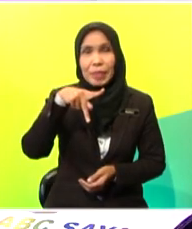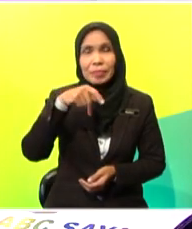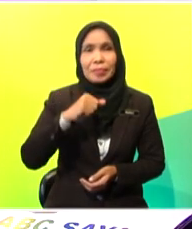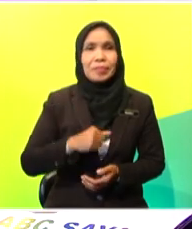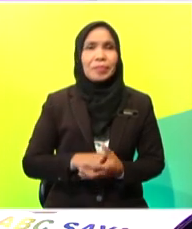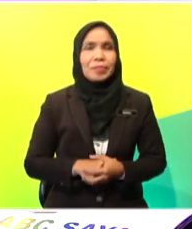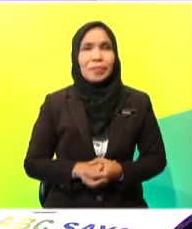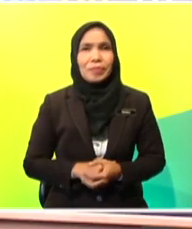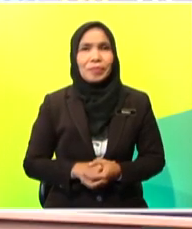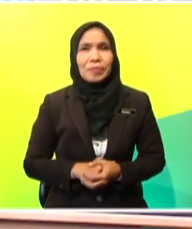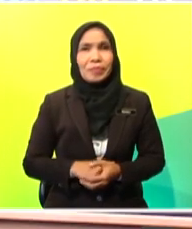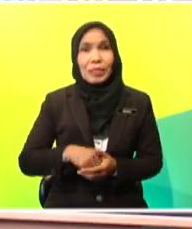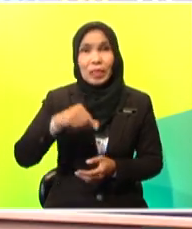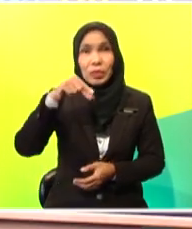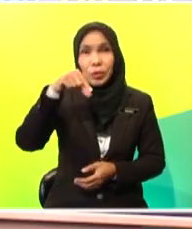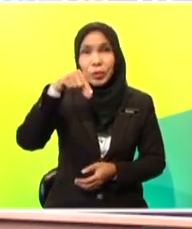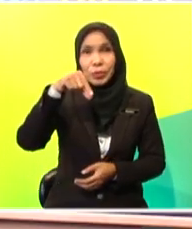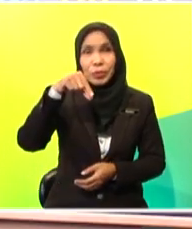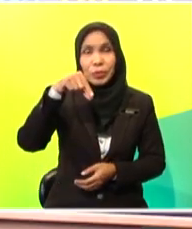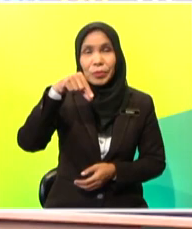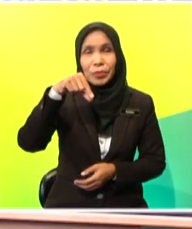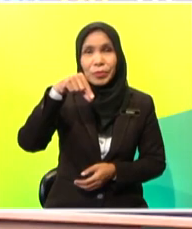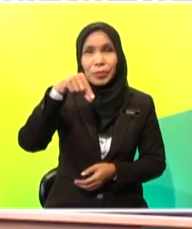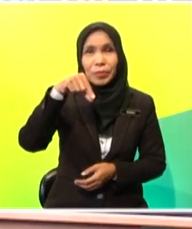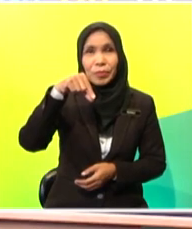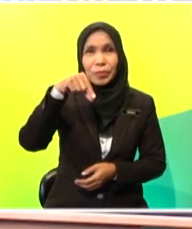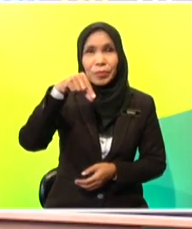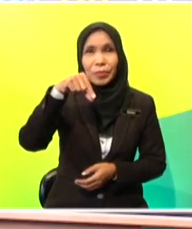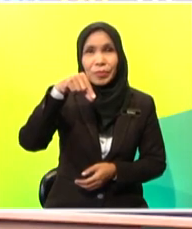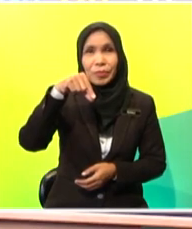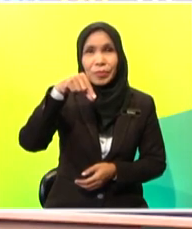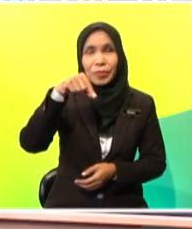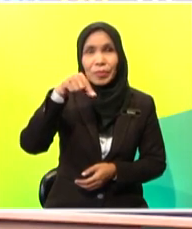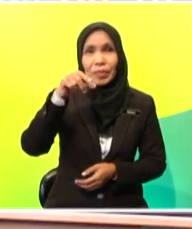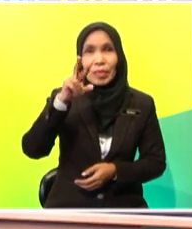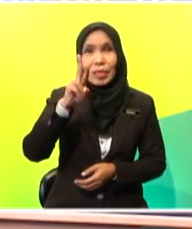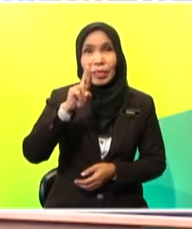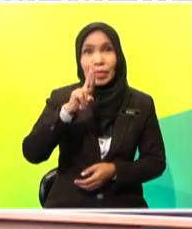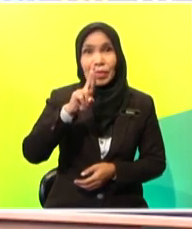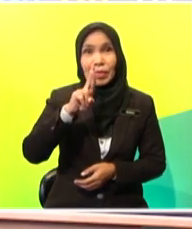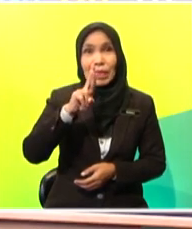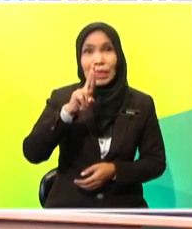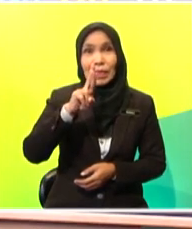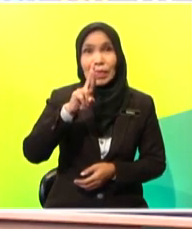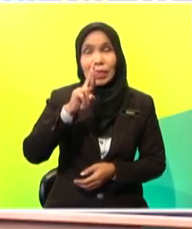oke goodview acute you are are